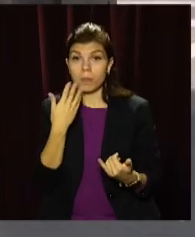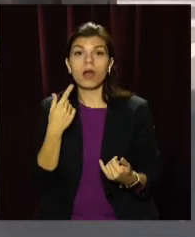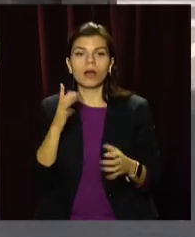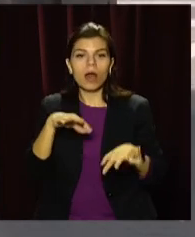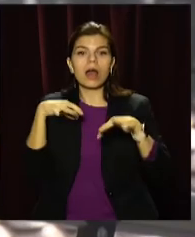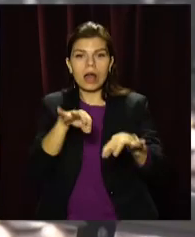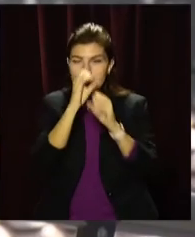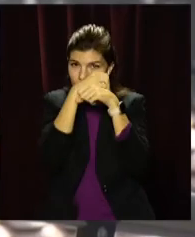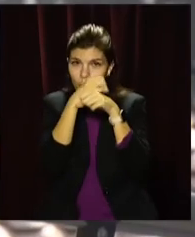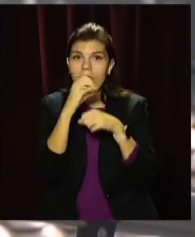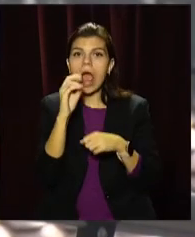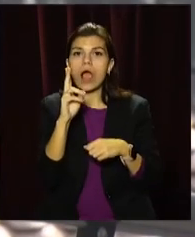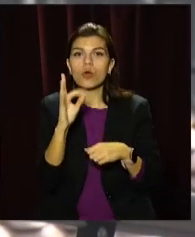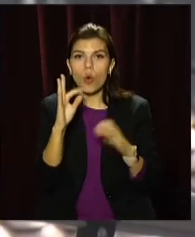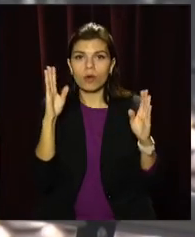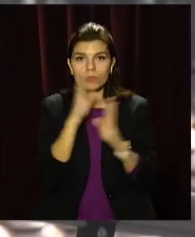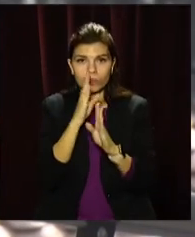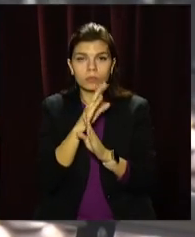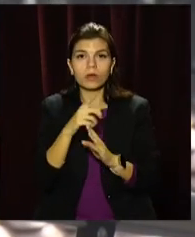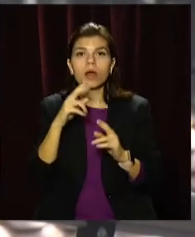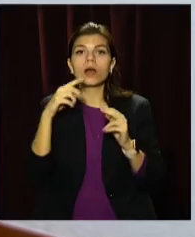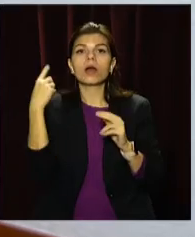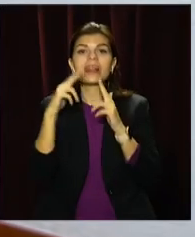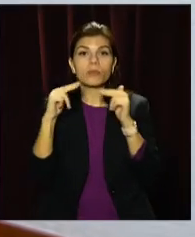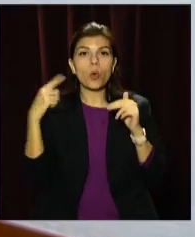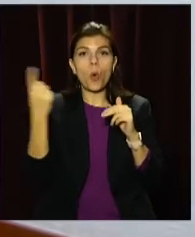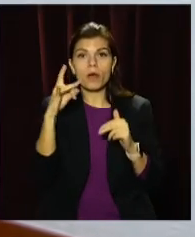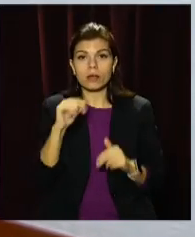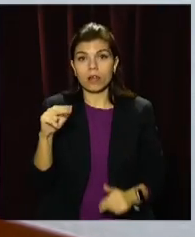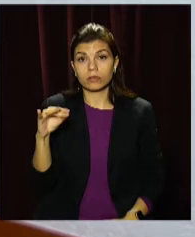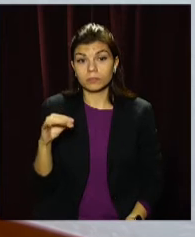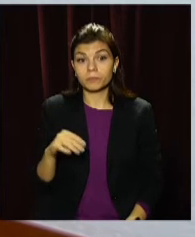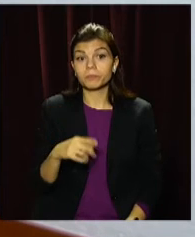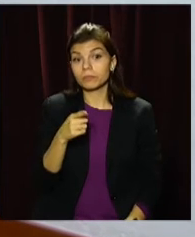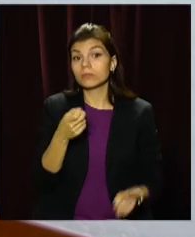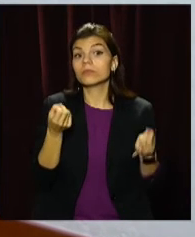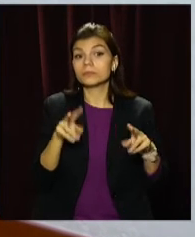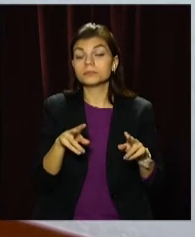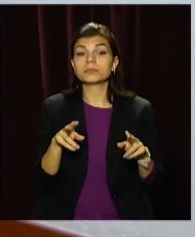пересувна лабораторія екомоніторингу Дніпропетровської облради. Обладнання виробництва